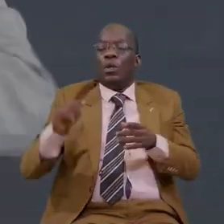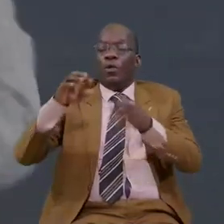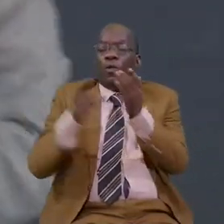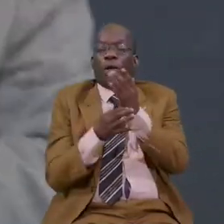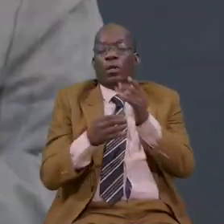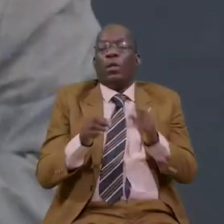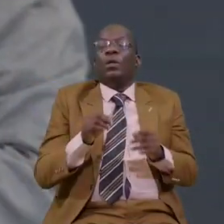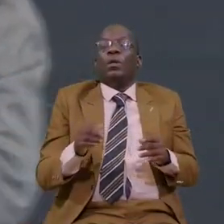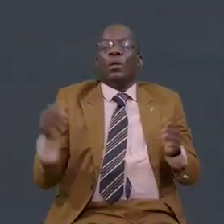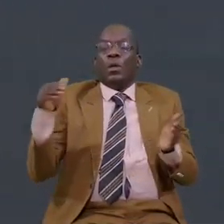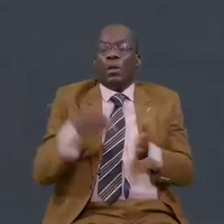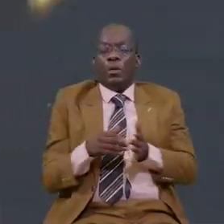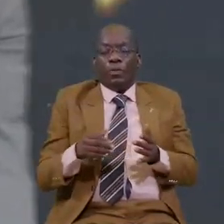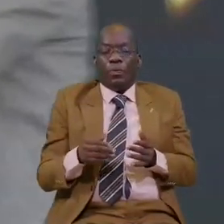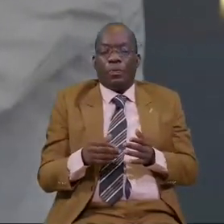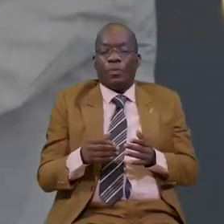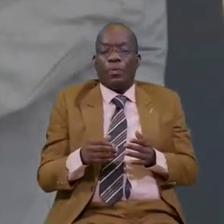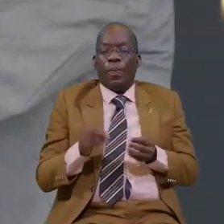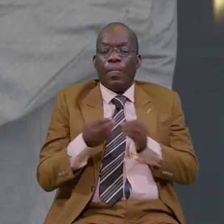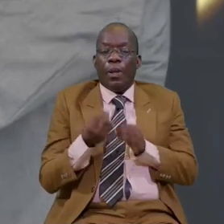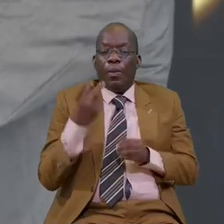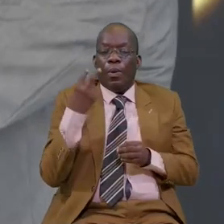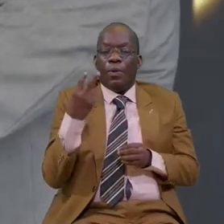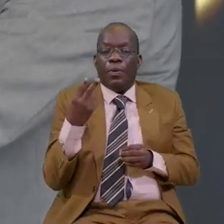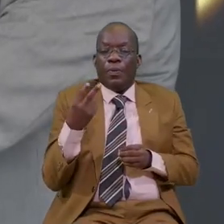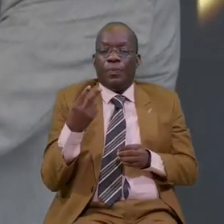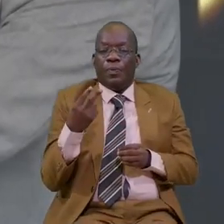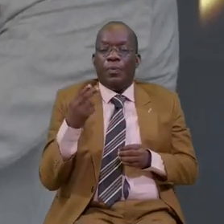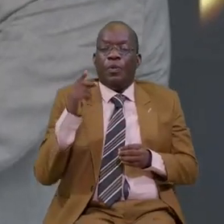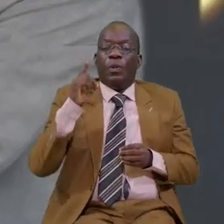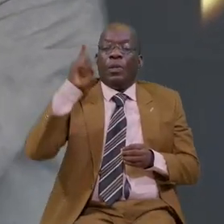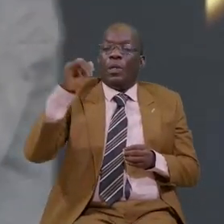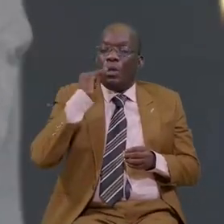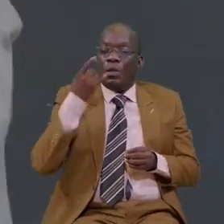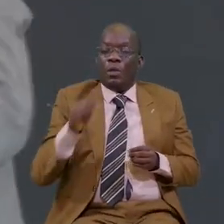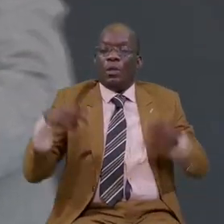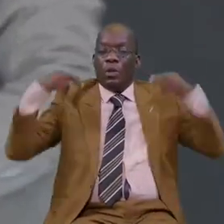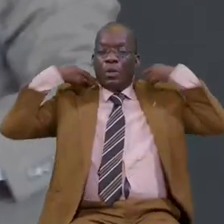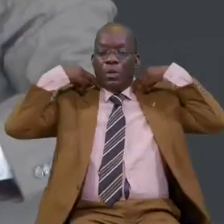Pas que nous nous soumettons à la chair, mais que nous nous soumettons complètement à lui.